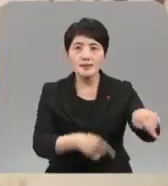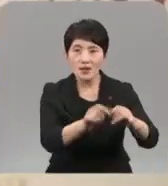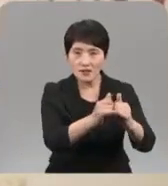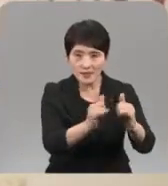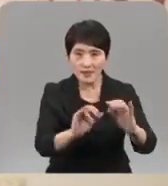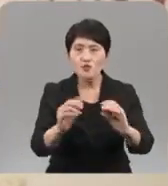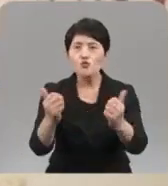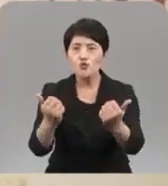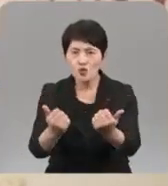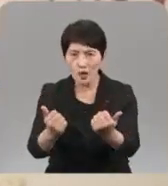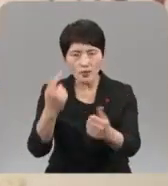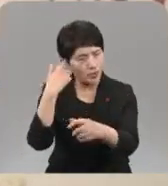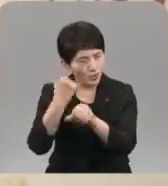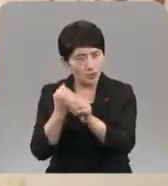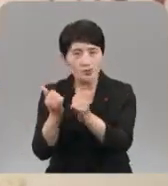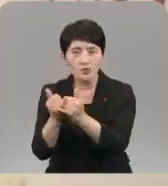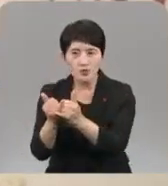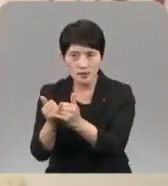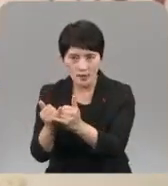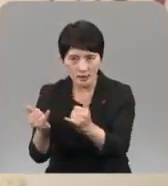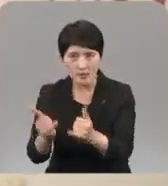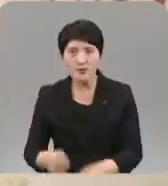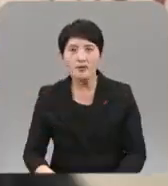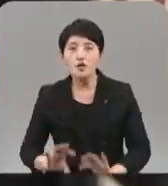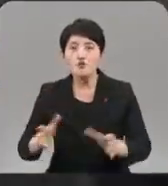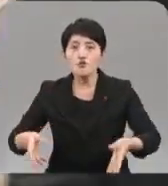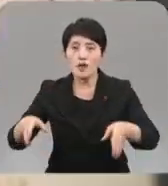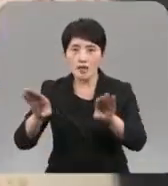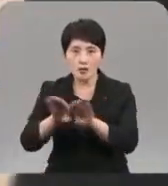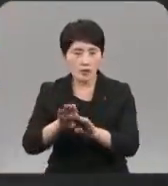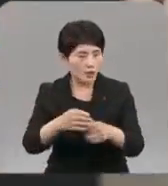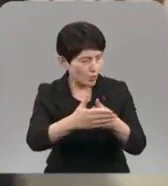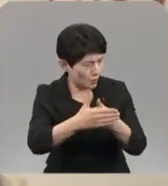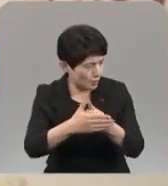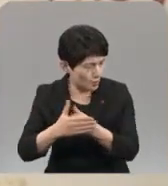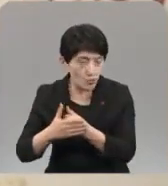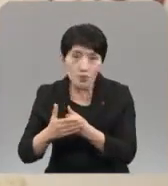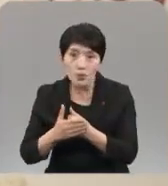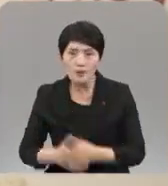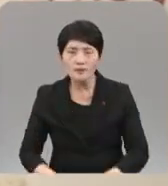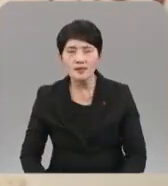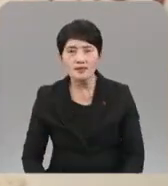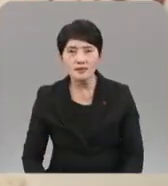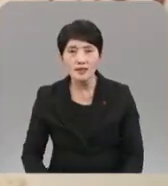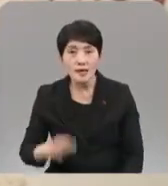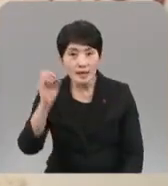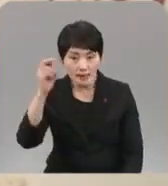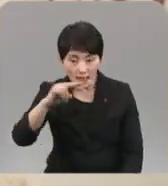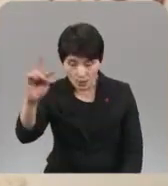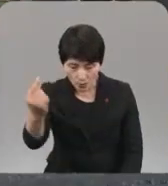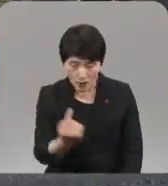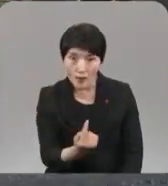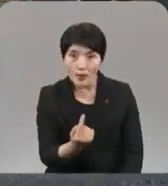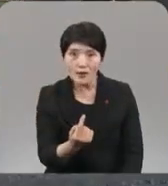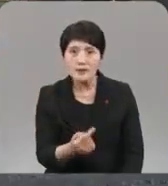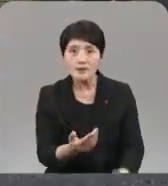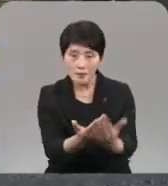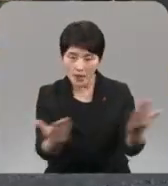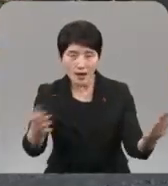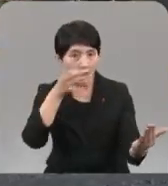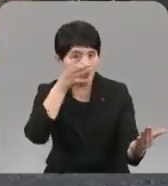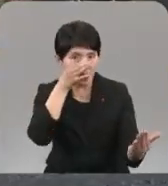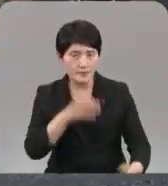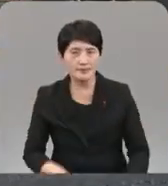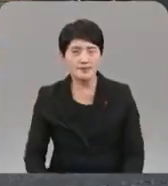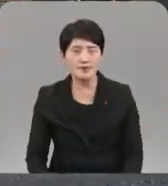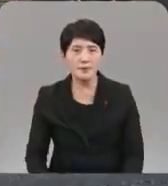nơi lưu trữ ban đầu sau hơn 100 năm các ủy viên ioc tỏ ra rất quan tâm với hành trình đầy thăng trầm của hai tài liệu lịch sử này chuyến